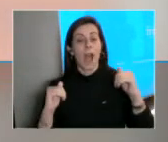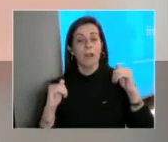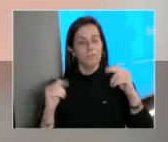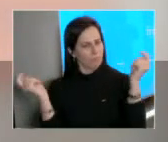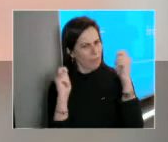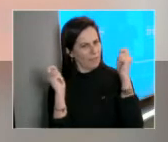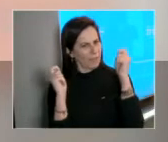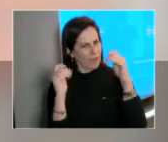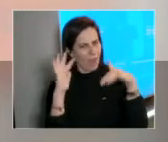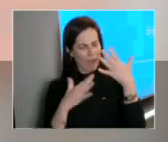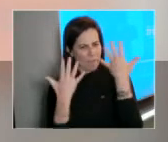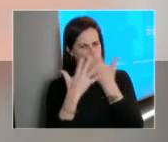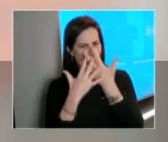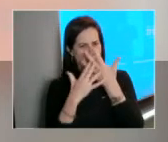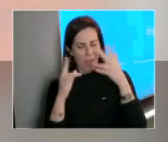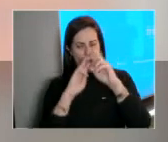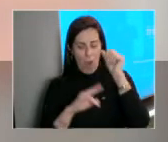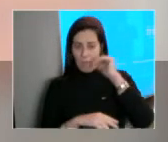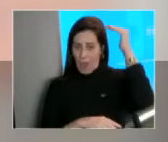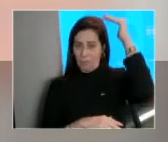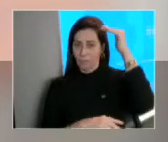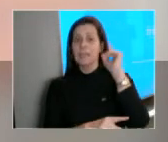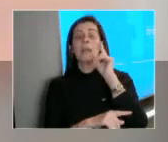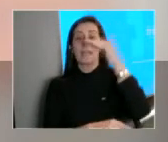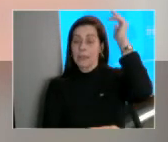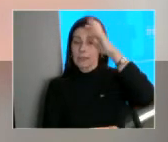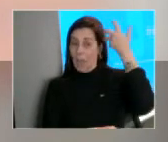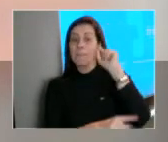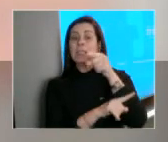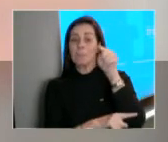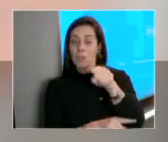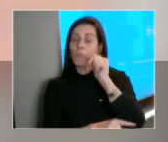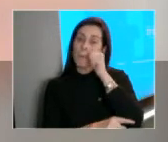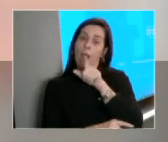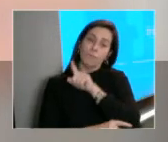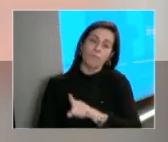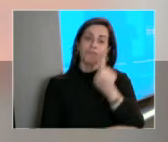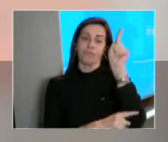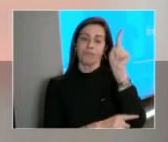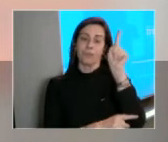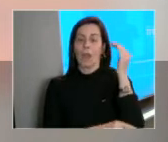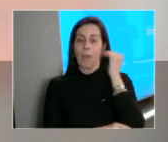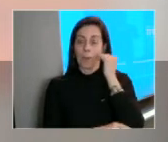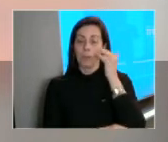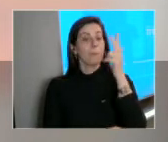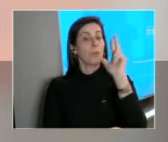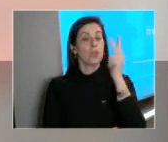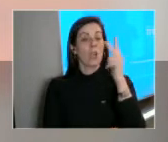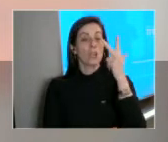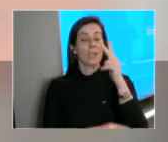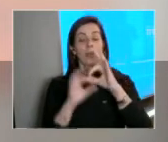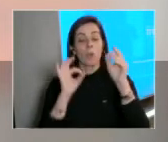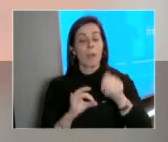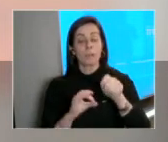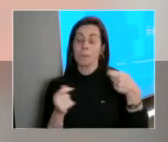ההפתעה שאחרי המבוכה, יושב ראש כחול לבן קיבל הזמנה אישית מהנשיא ויגיע מחר לבית הלבן. ביום שלישי יחלו